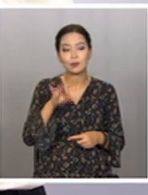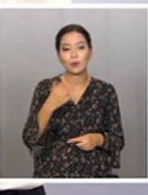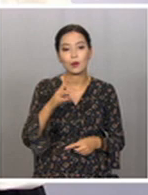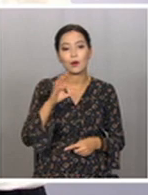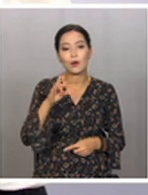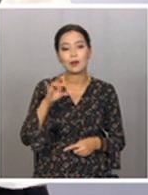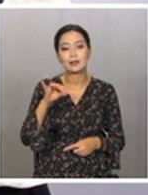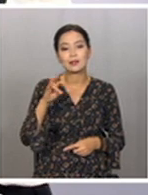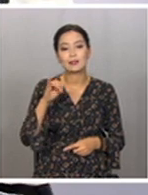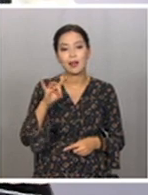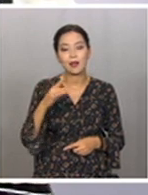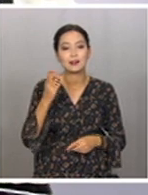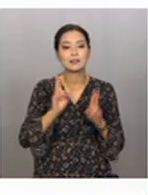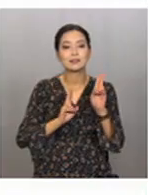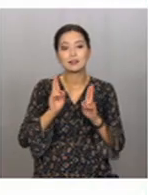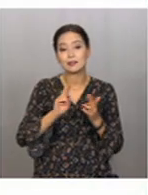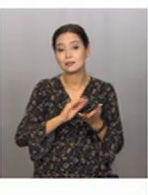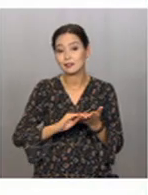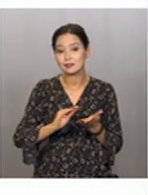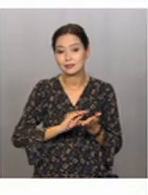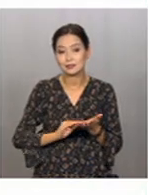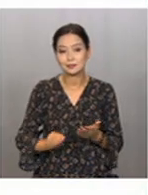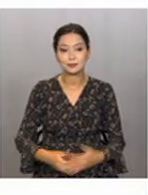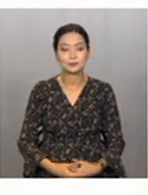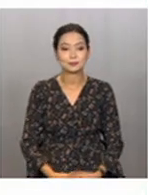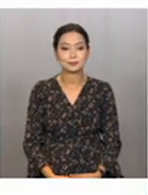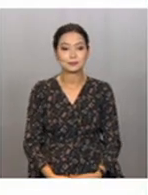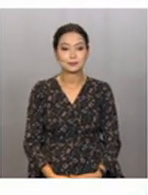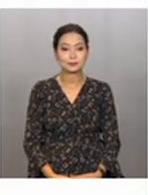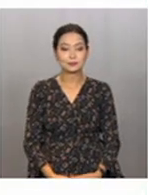векторлардың коллинеарлық шартын жазыңыз.